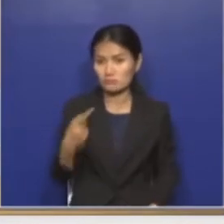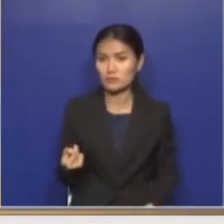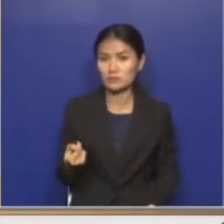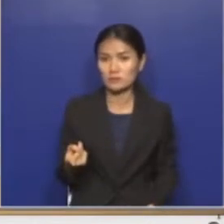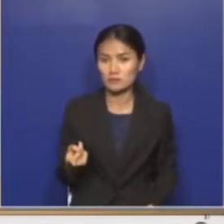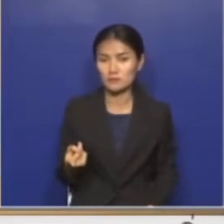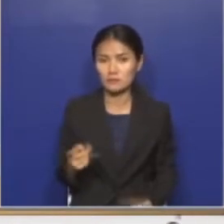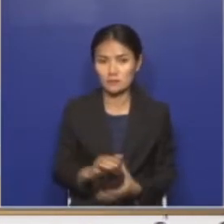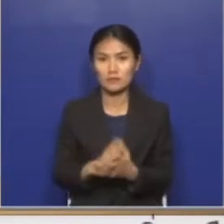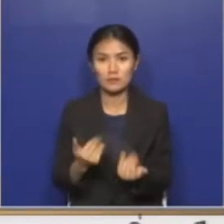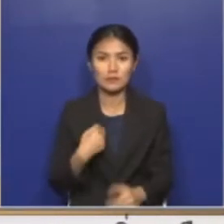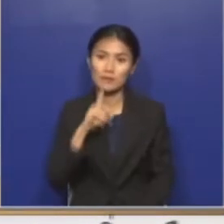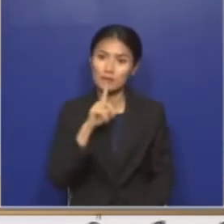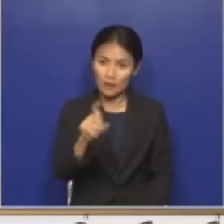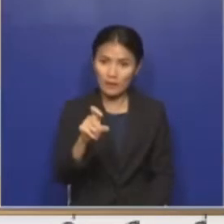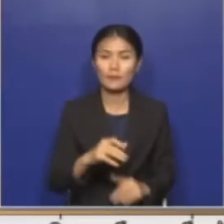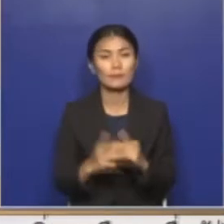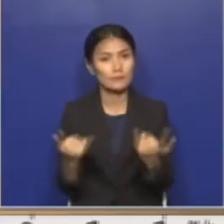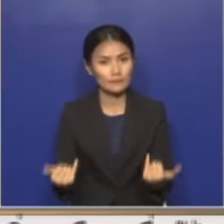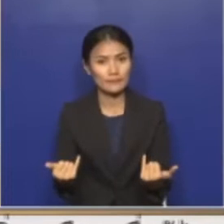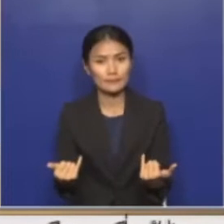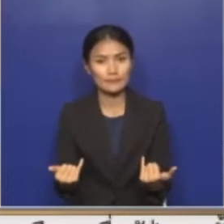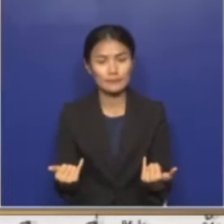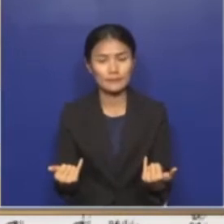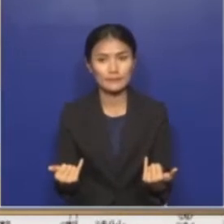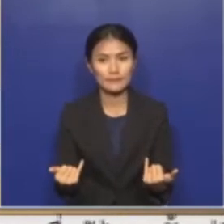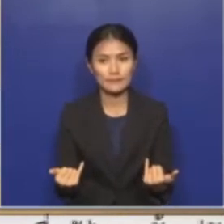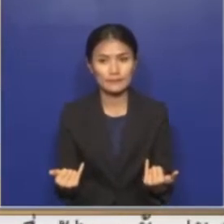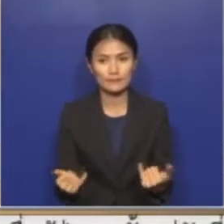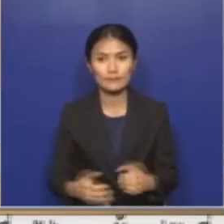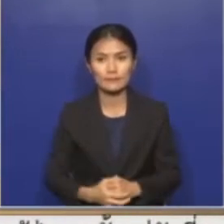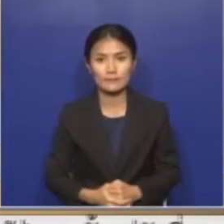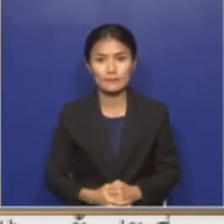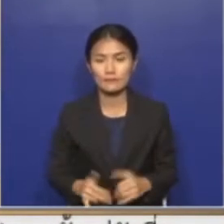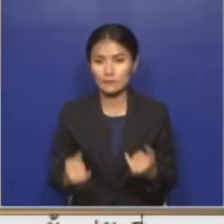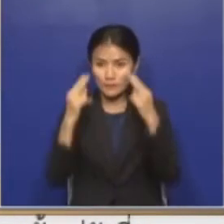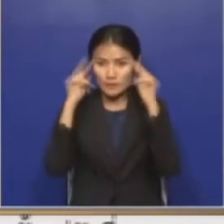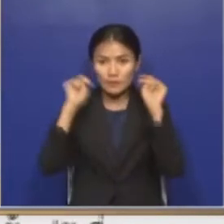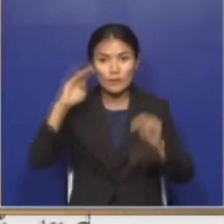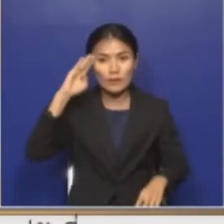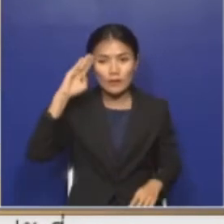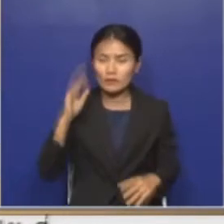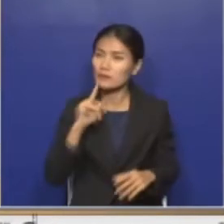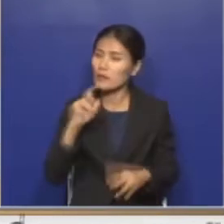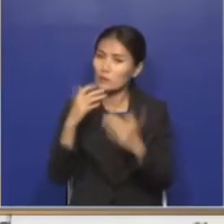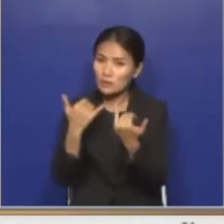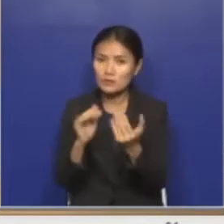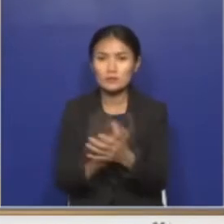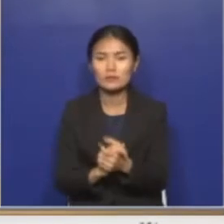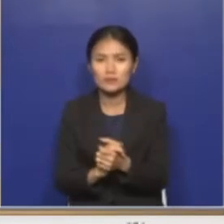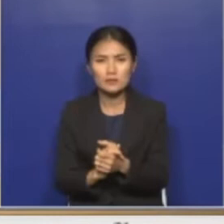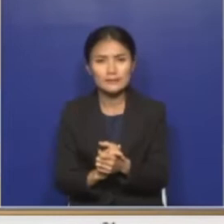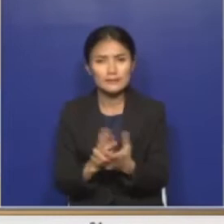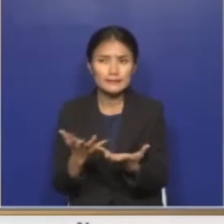คำถามผมนะครับว่าตอนนี้เนี่ยเอ่อถ้าไม่ลงตีเนี่ยได้ดำเนินการกับเรื่องนี้